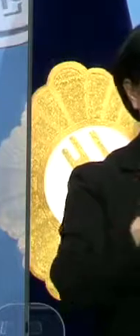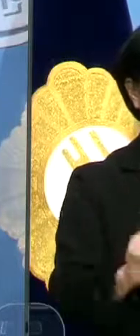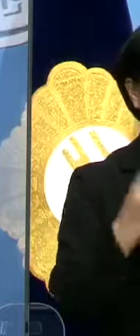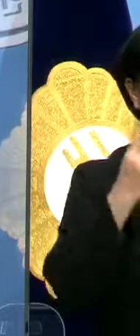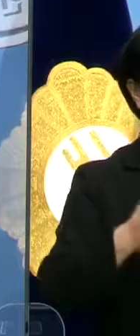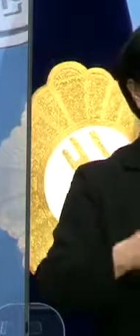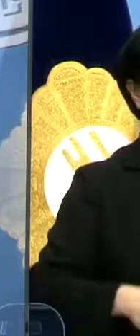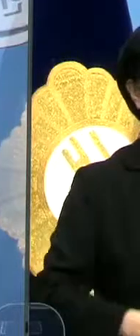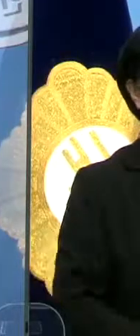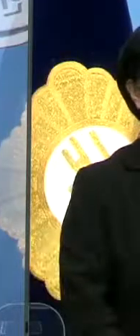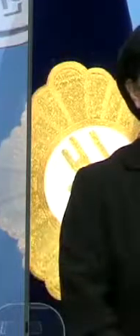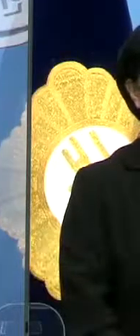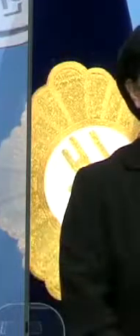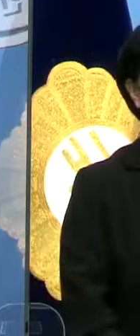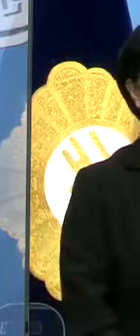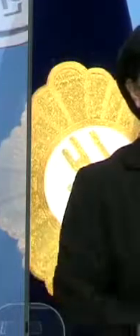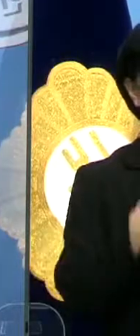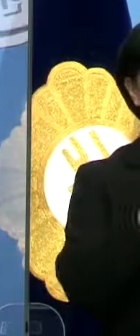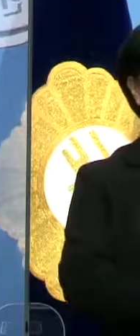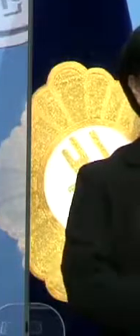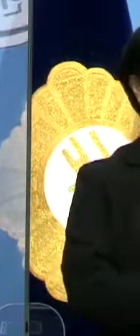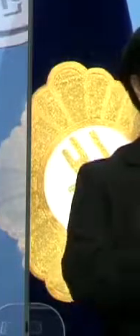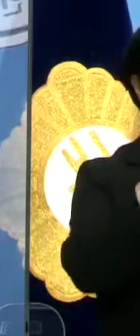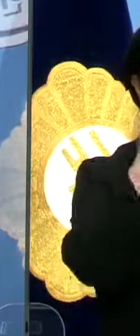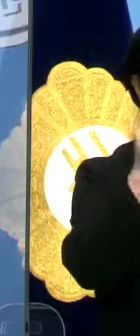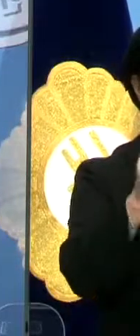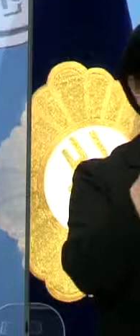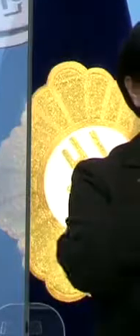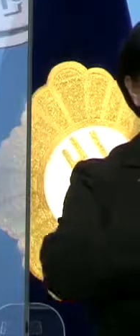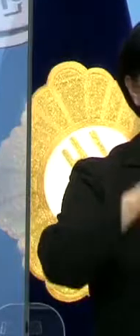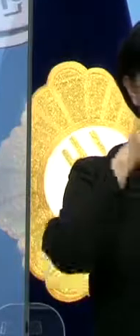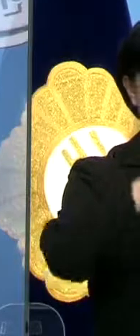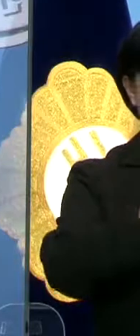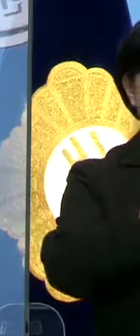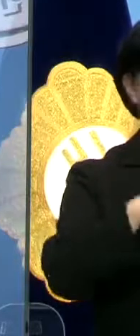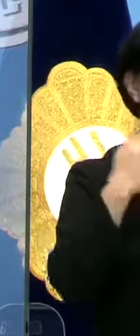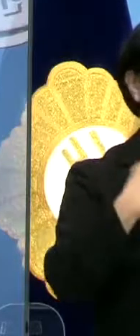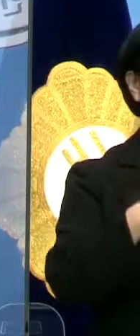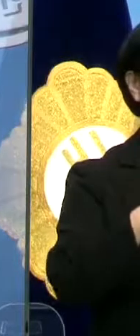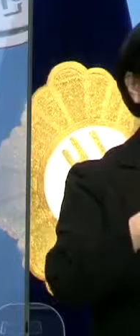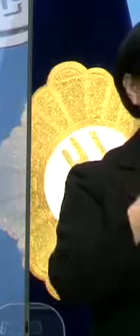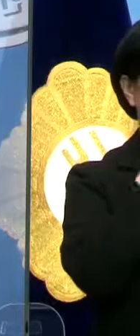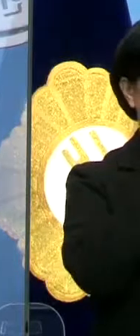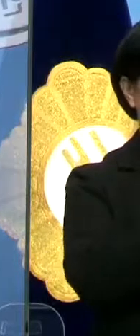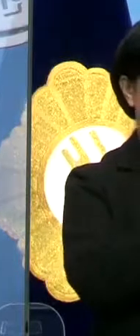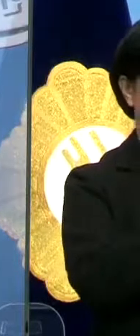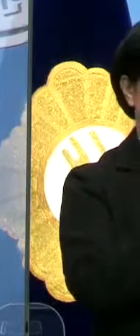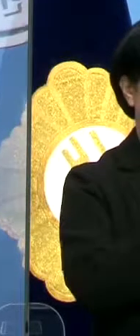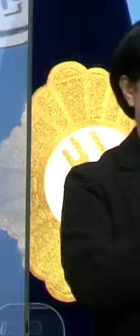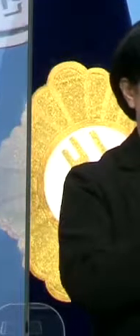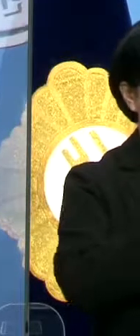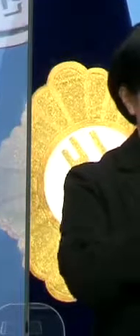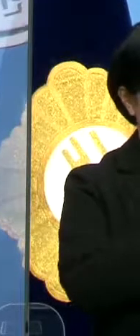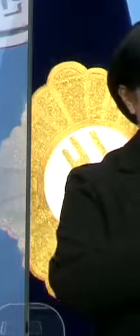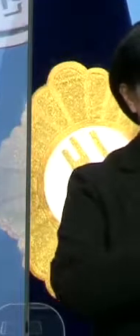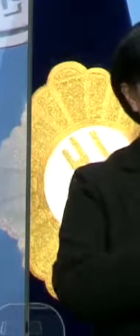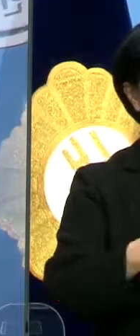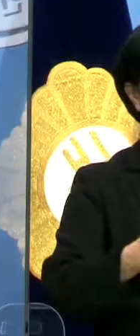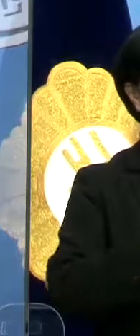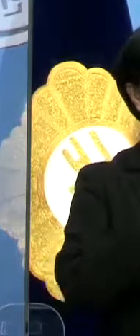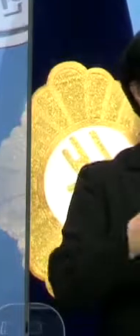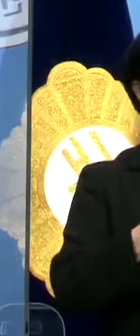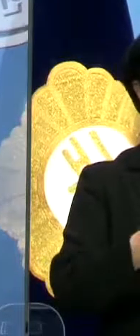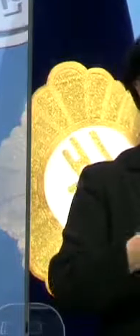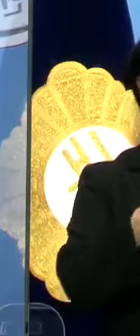될 것이다 악의 서울시장 보궐선거 와 같이 민주당 의 귀책사유 를 실시되는 강북구 제 1선거구 시완